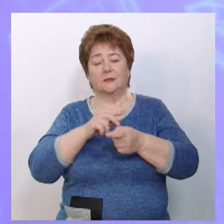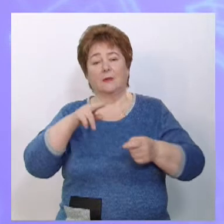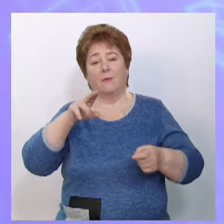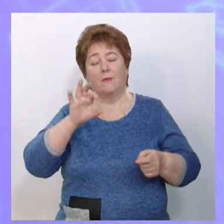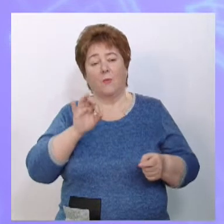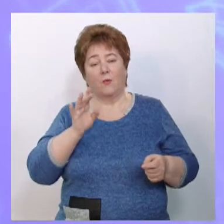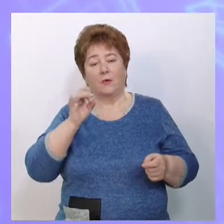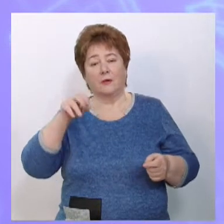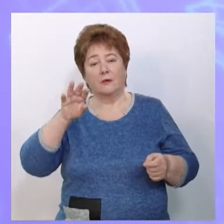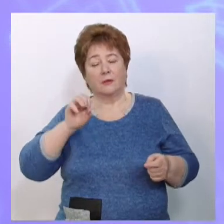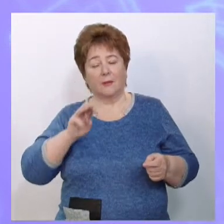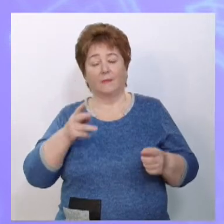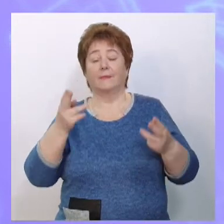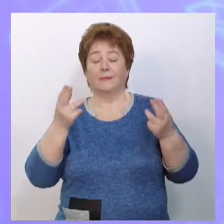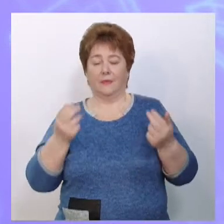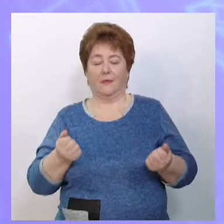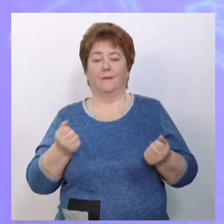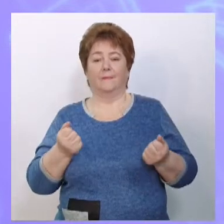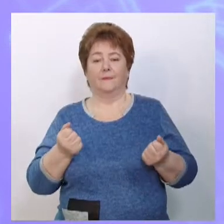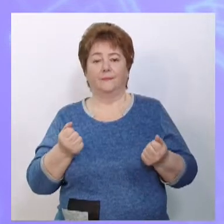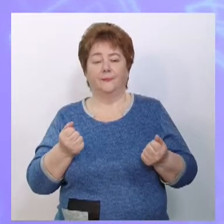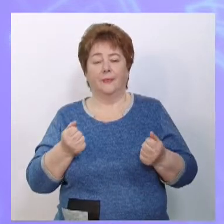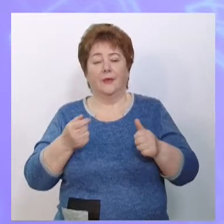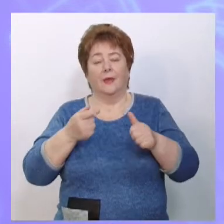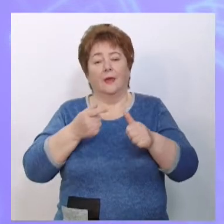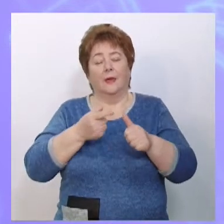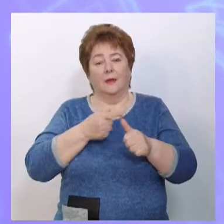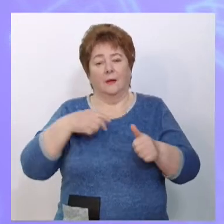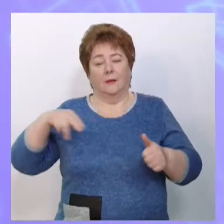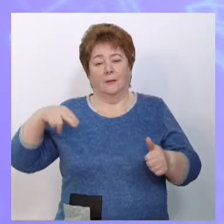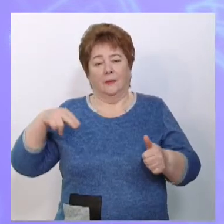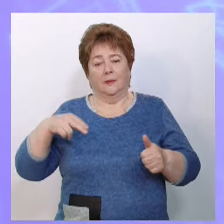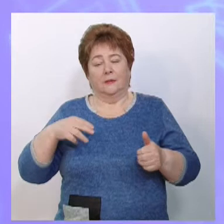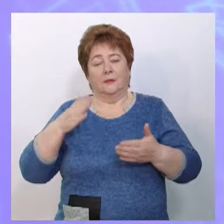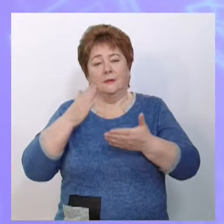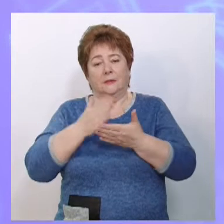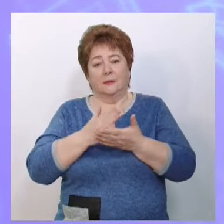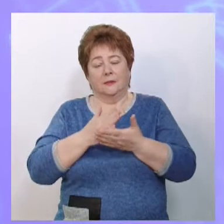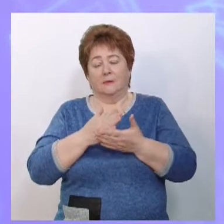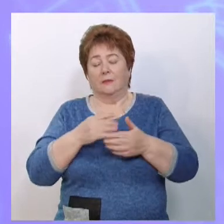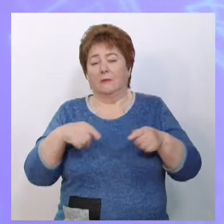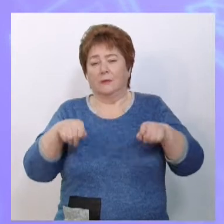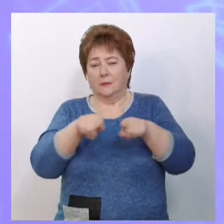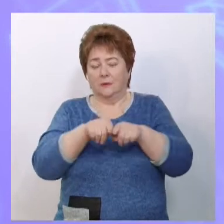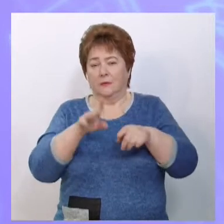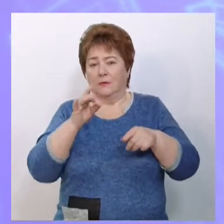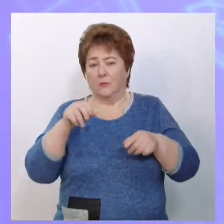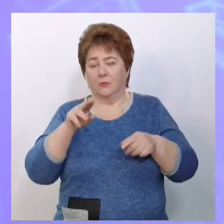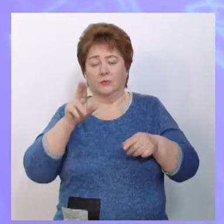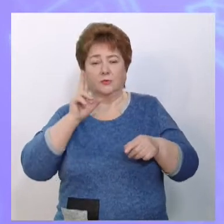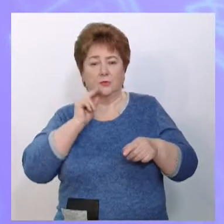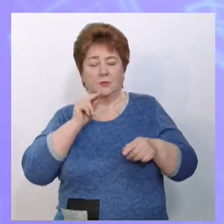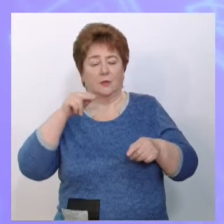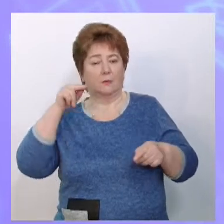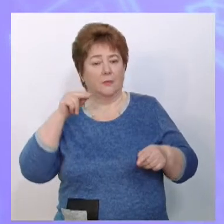по родам. Да. Имя прилагательное стоит в том же роде, числе